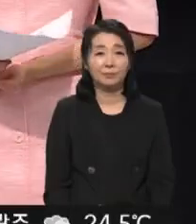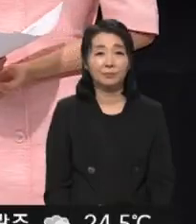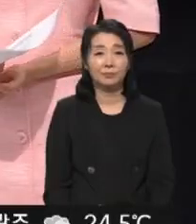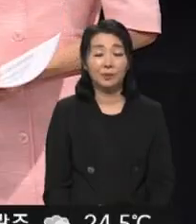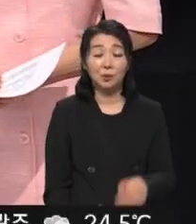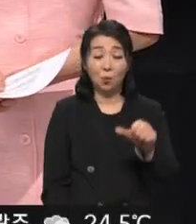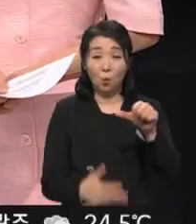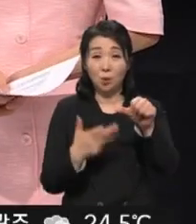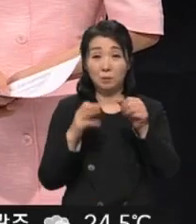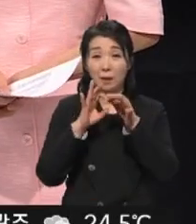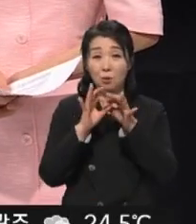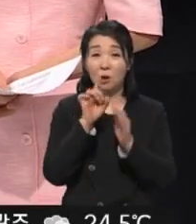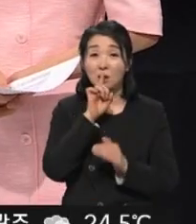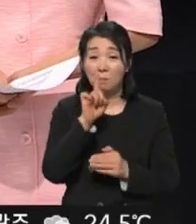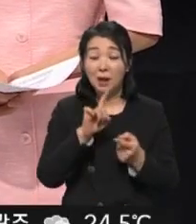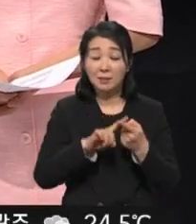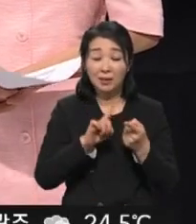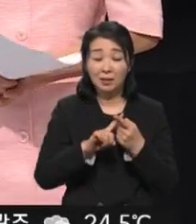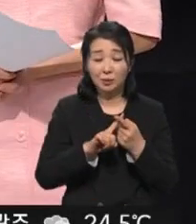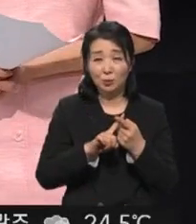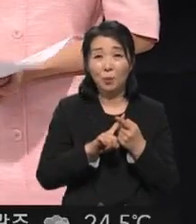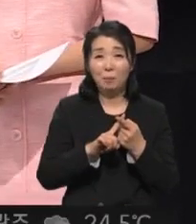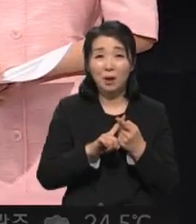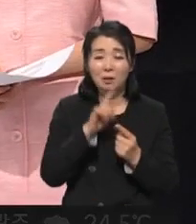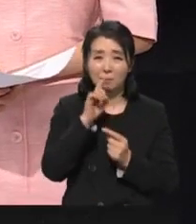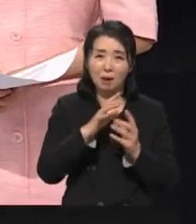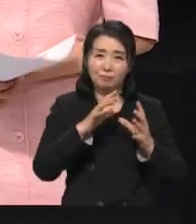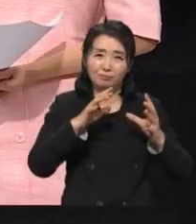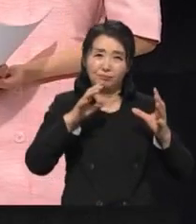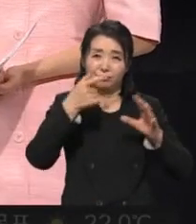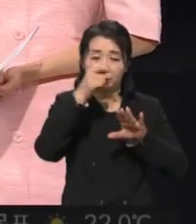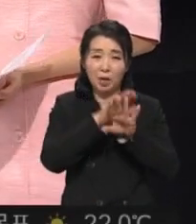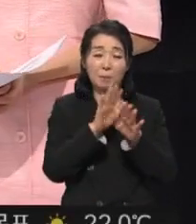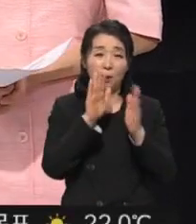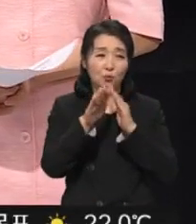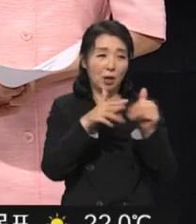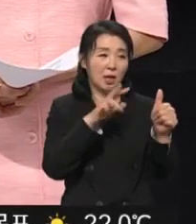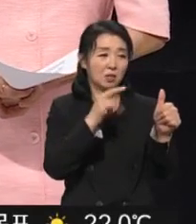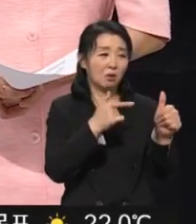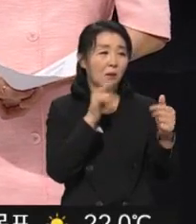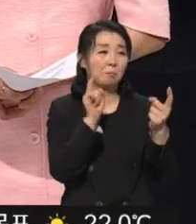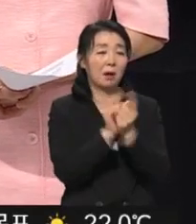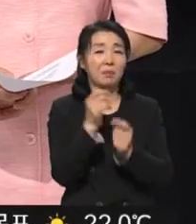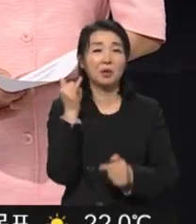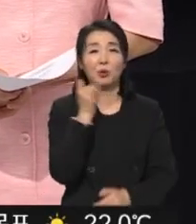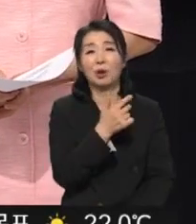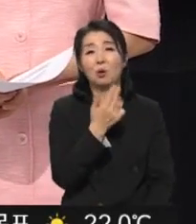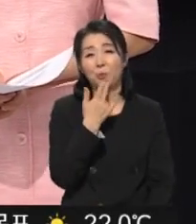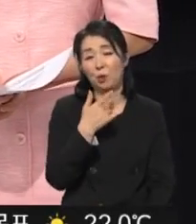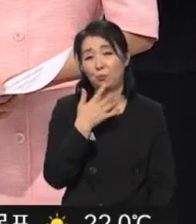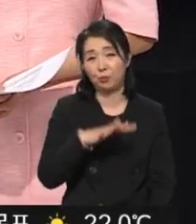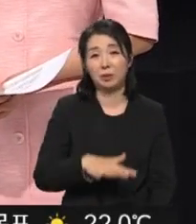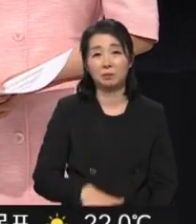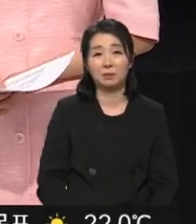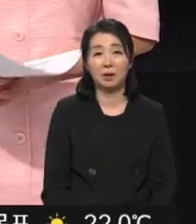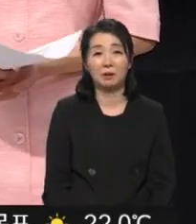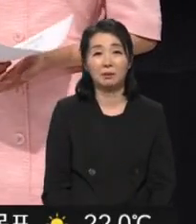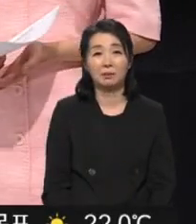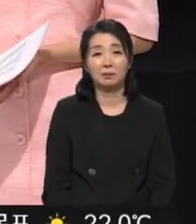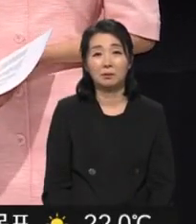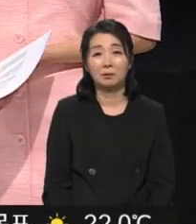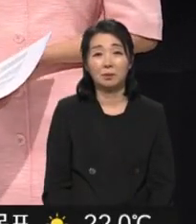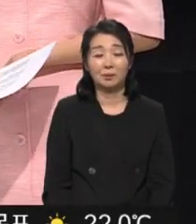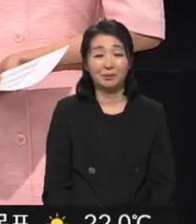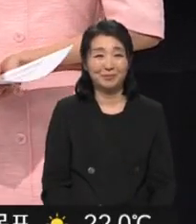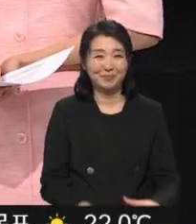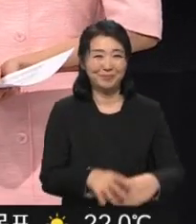그러면서 5.18 관련 발언으로 물의를 일으켰던 예배 이후에는 전 씨를 만나거나 연락한 적도 없다고 부인했습니다. 최근 전 씨와